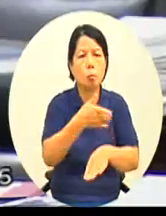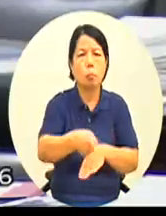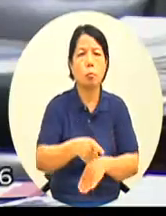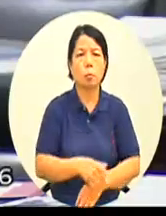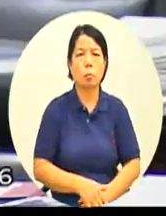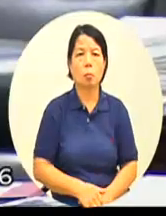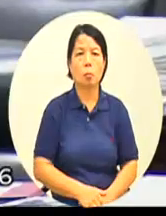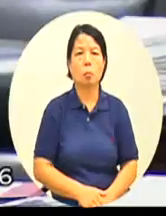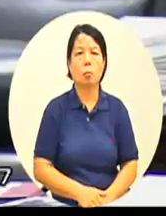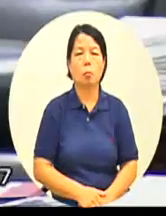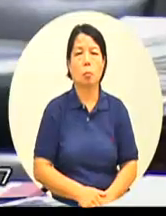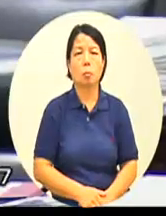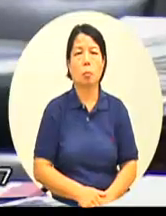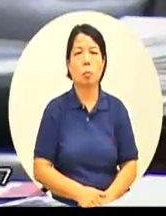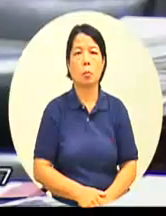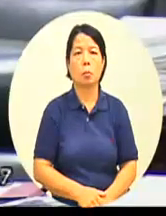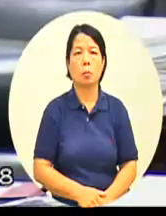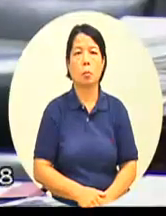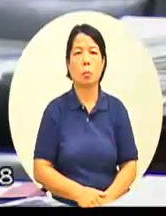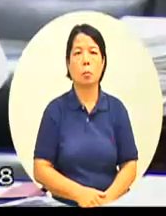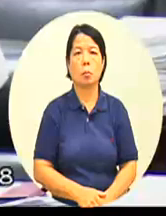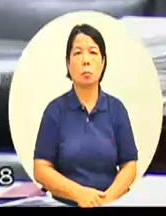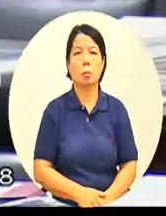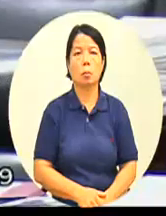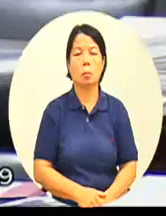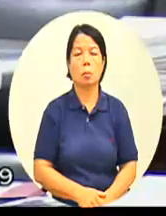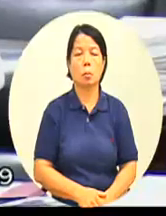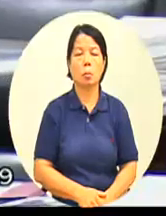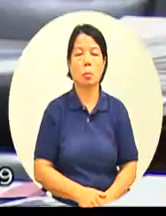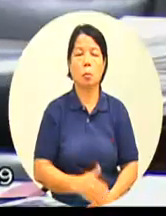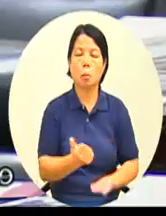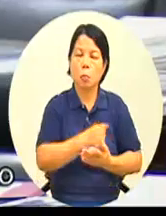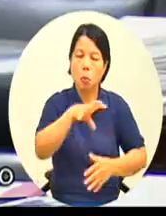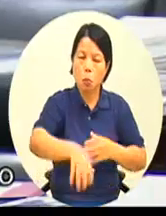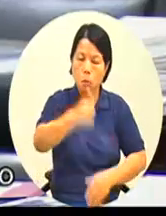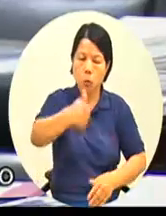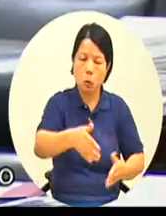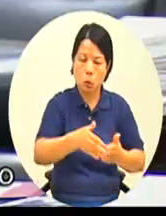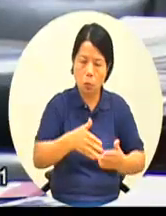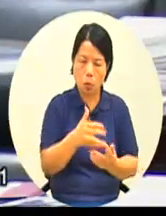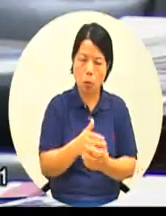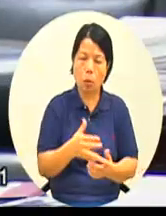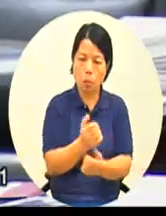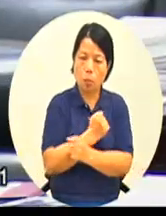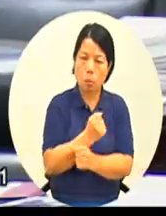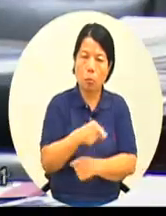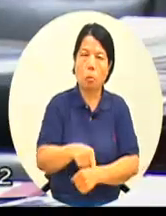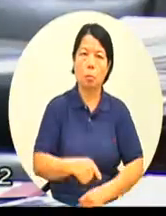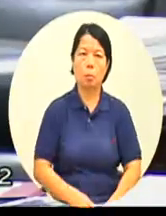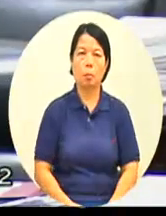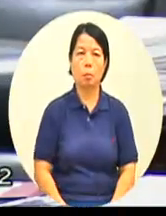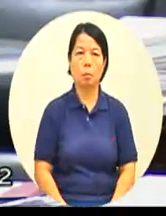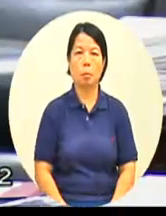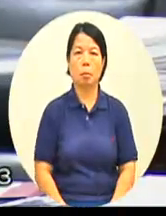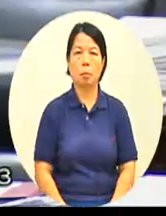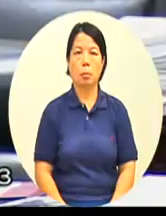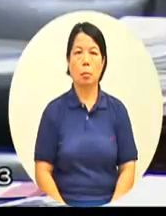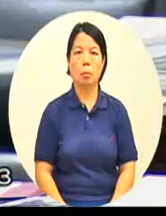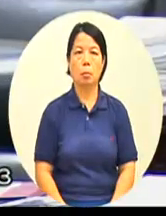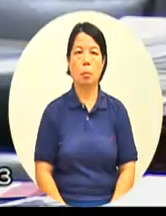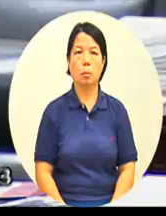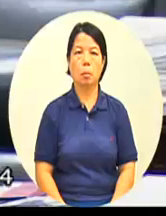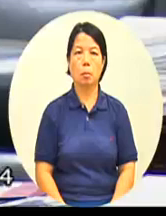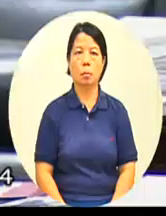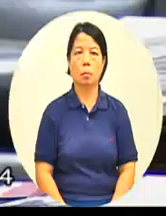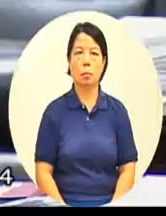者无所适从。好，所以这点我请那个局长，这个地方你们真的好好去审视一下， 谢谢议员的建议， 是不是？ 我会来努力。 对啊，要朝这个方向